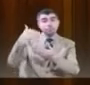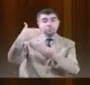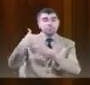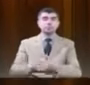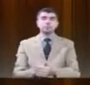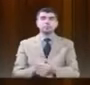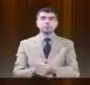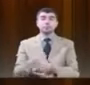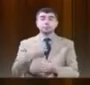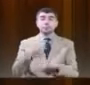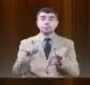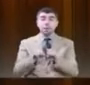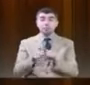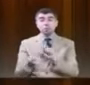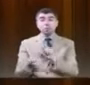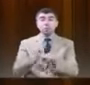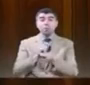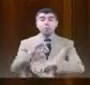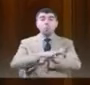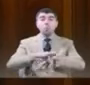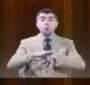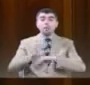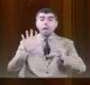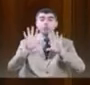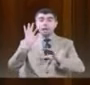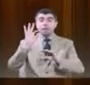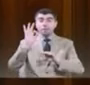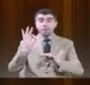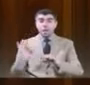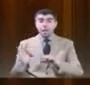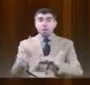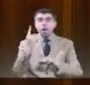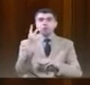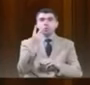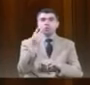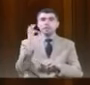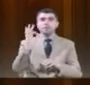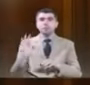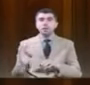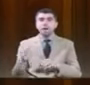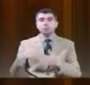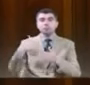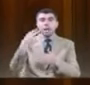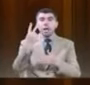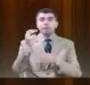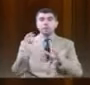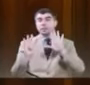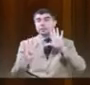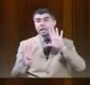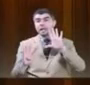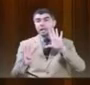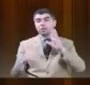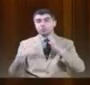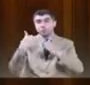ما يعني مضاعفة مساهمة الموظفين من 10% حاليا إلى 21% ابتداء من فاتح يناير 2019، لأنه كتقسم